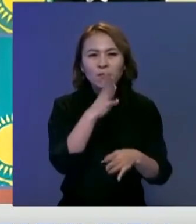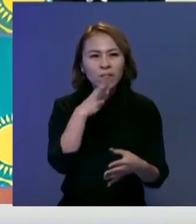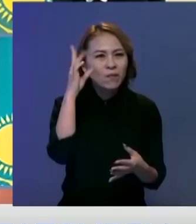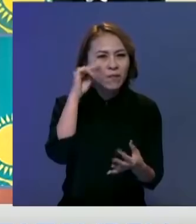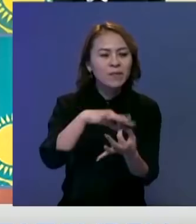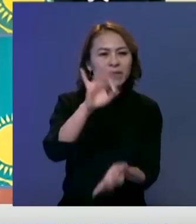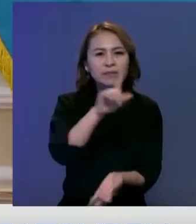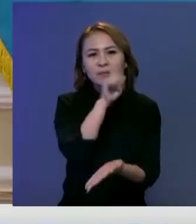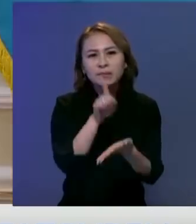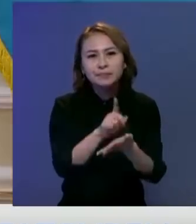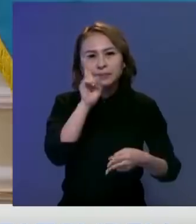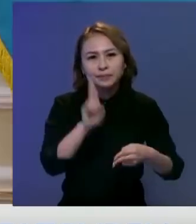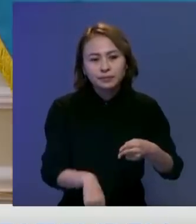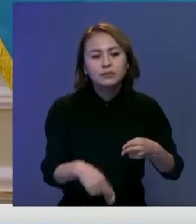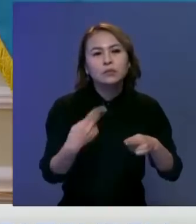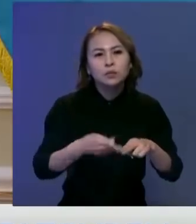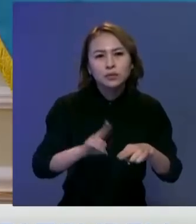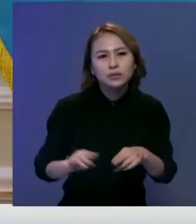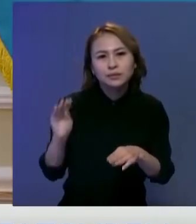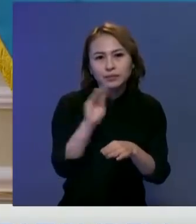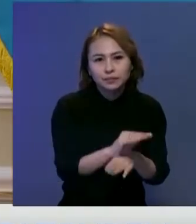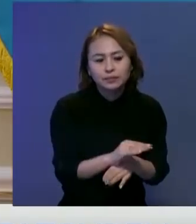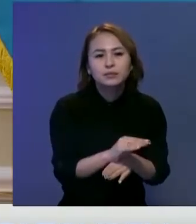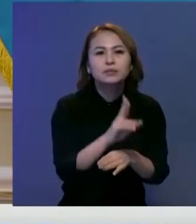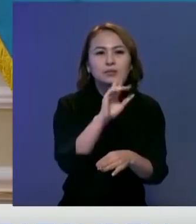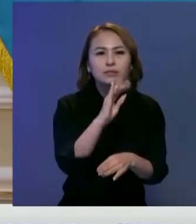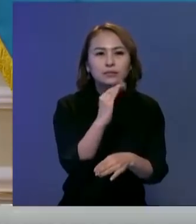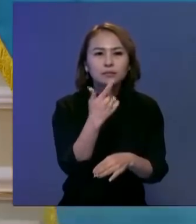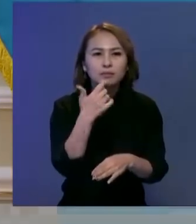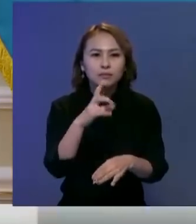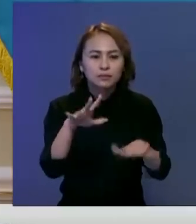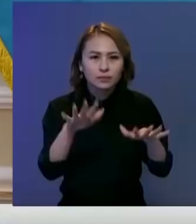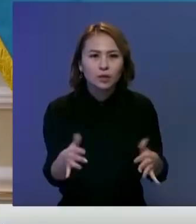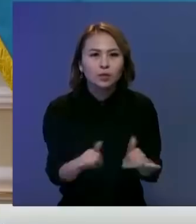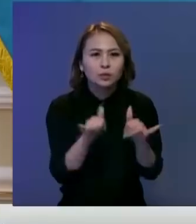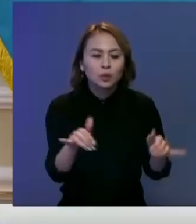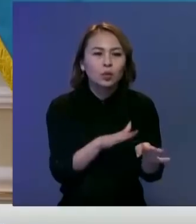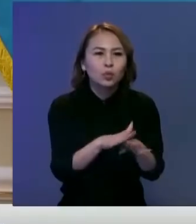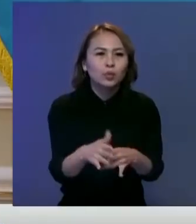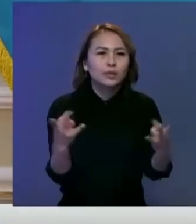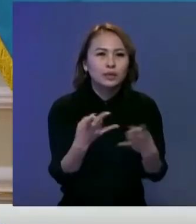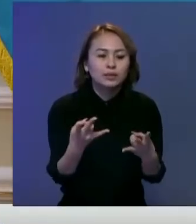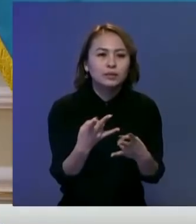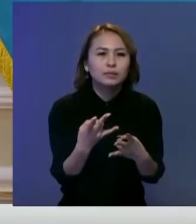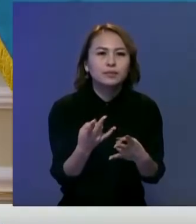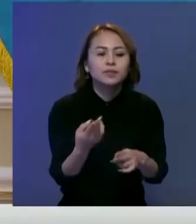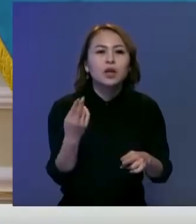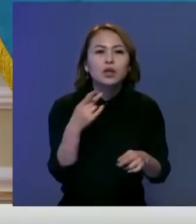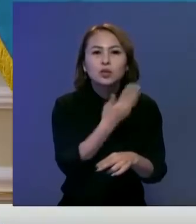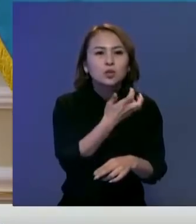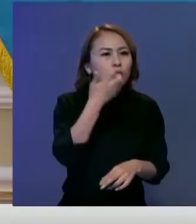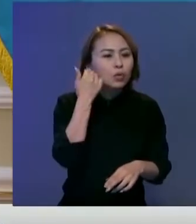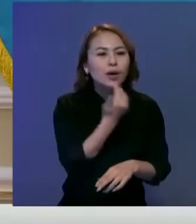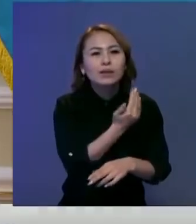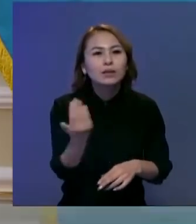айықтауымаңызды. Сонда яқы, қашаған кейін орны толық игерілуге тиіс. Сол арқылы